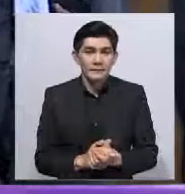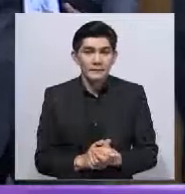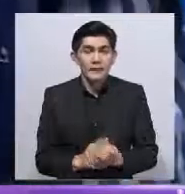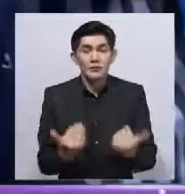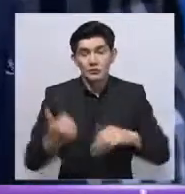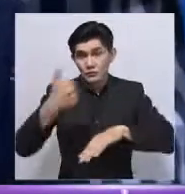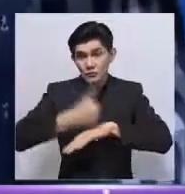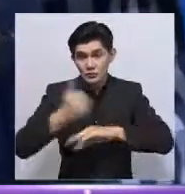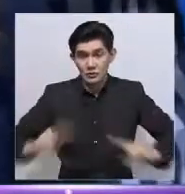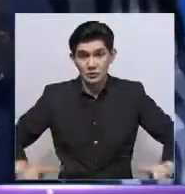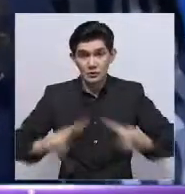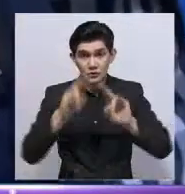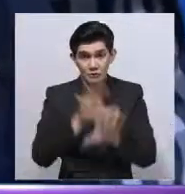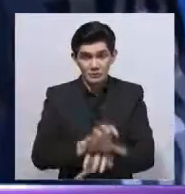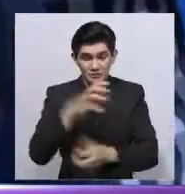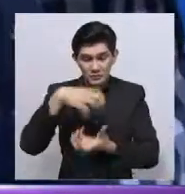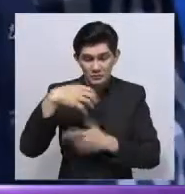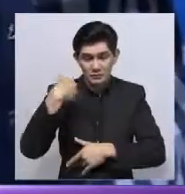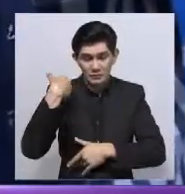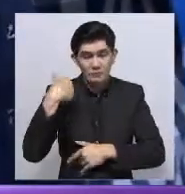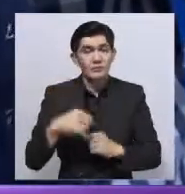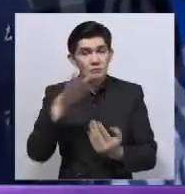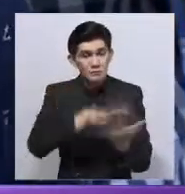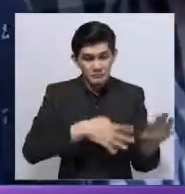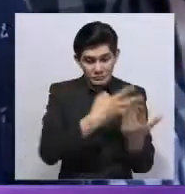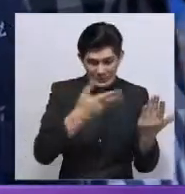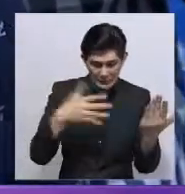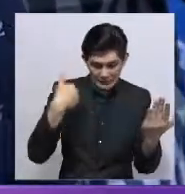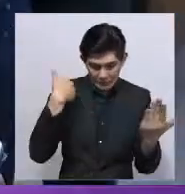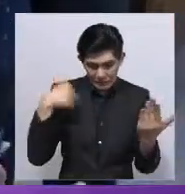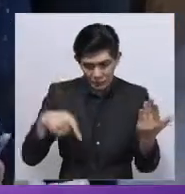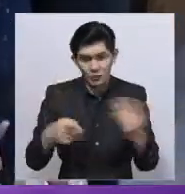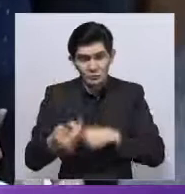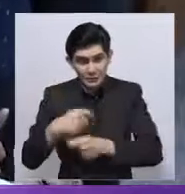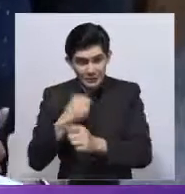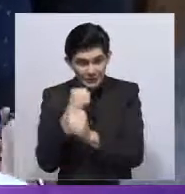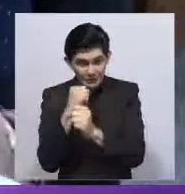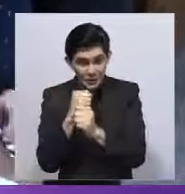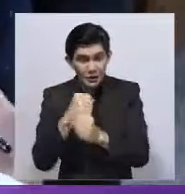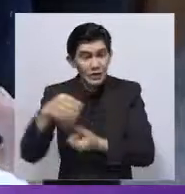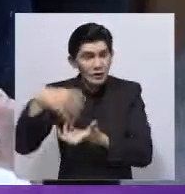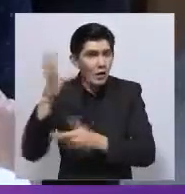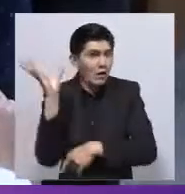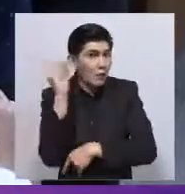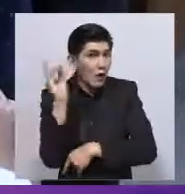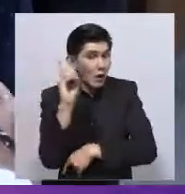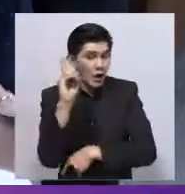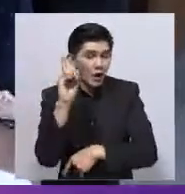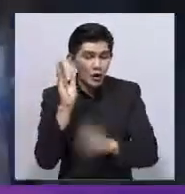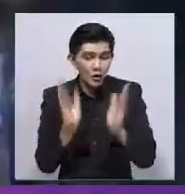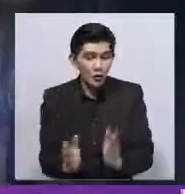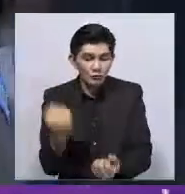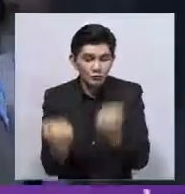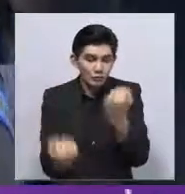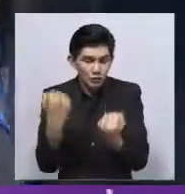จินดานะครับรัฐมนตรีว่าการกระทรวงมหาดไทยครับ ฟังในระดับนโยบายแล้วมาฟังในระดับปฏิบัติกันบ้างนะคะฟังดีๆสำหรับผู้ใช้รถใช้